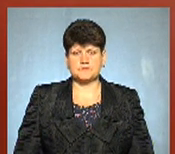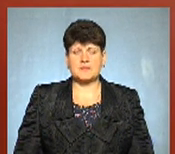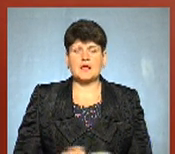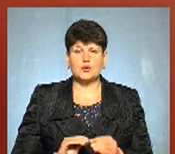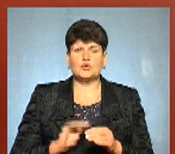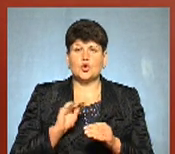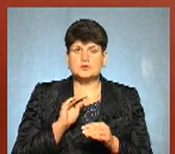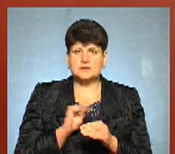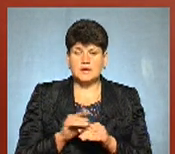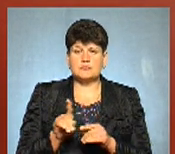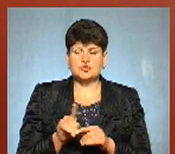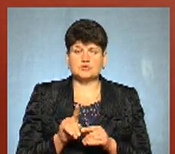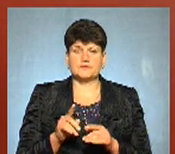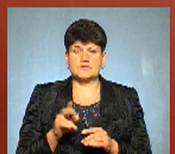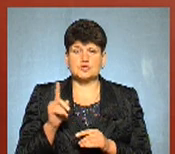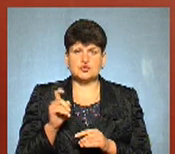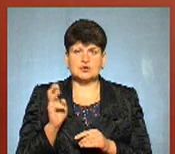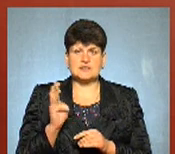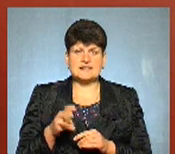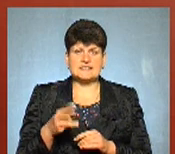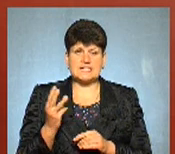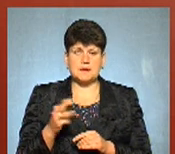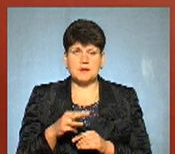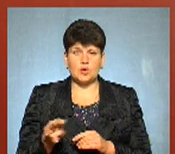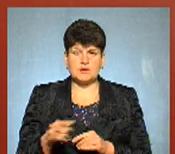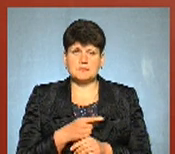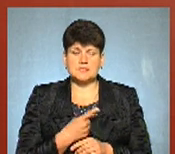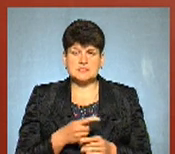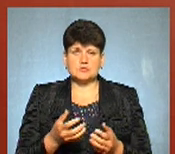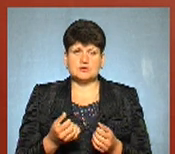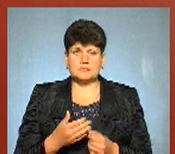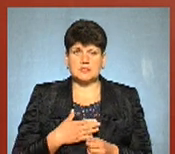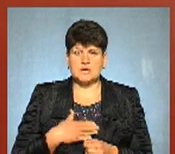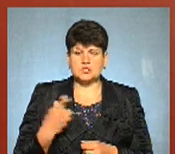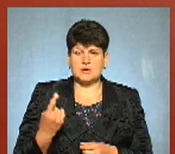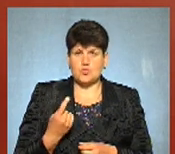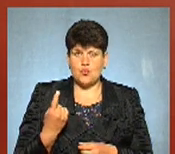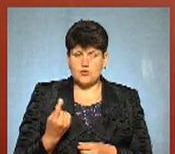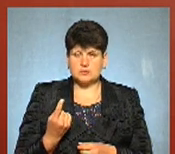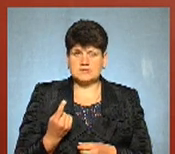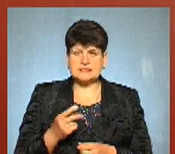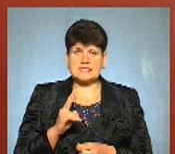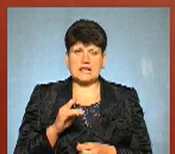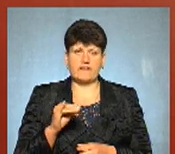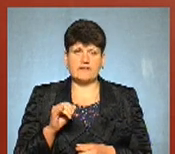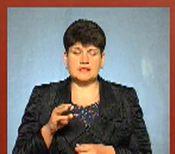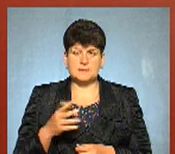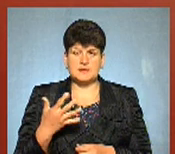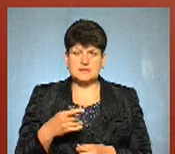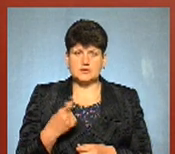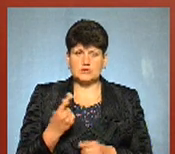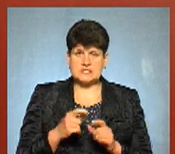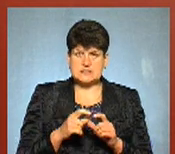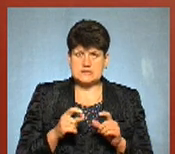Додам, що за даними НСЗУ, 133 000 000 на медицину отримала наша область за квітень, 51